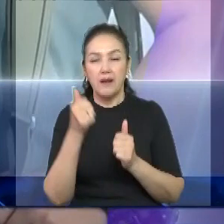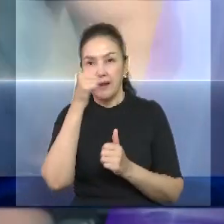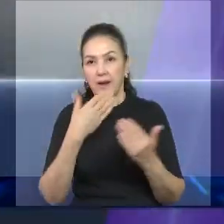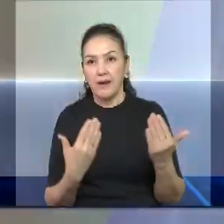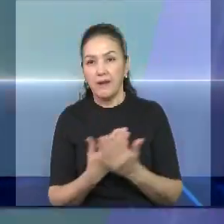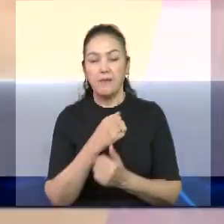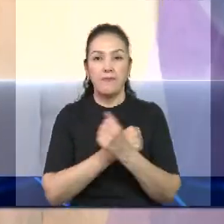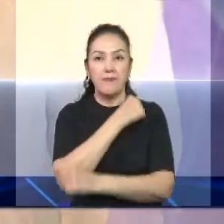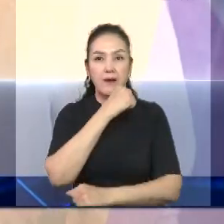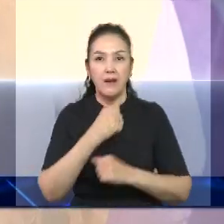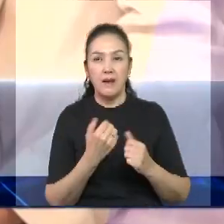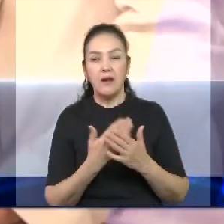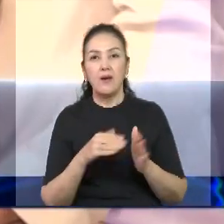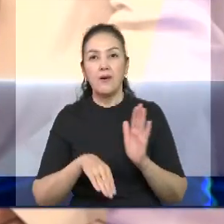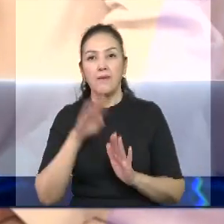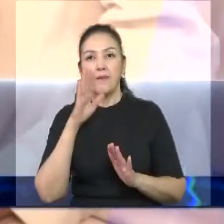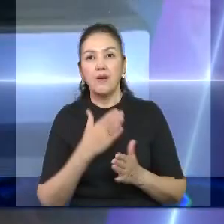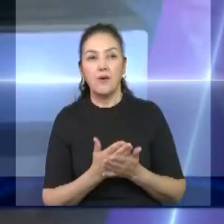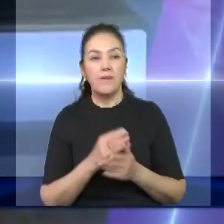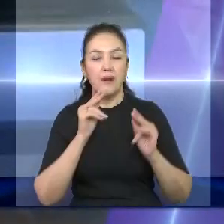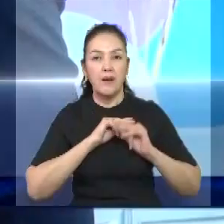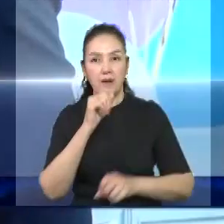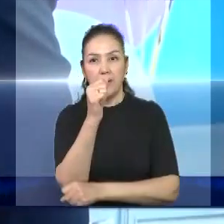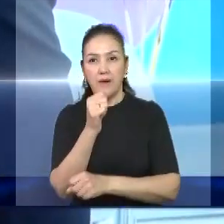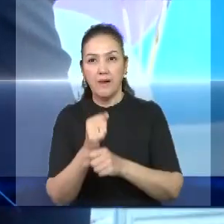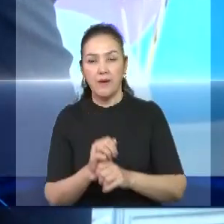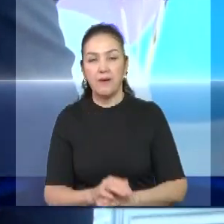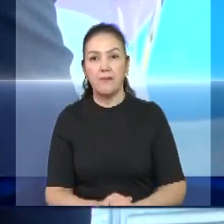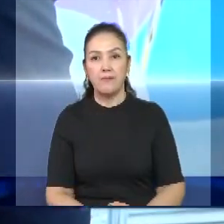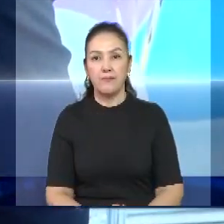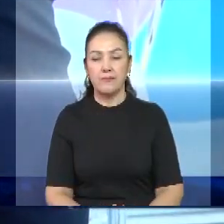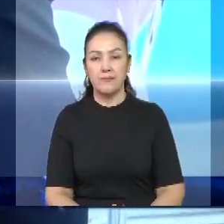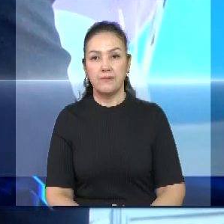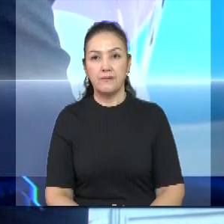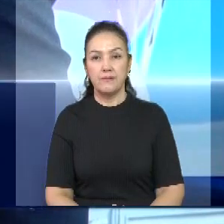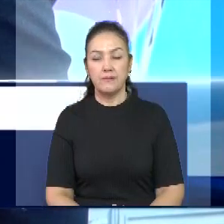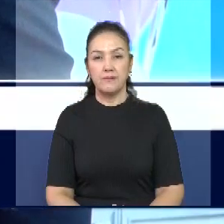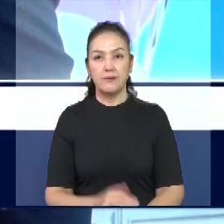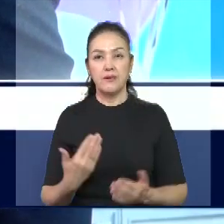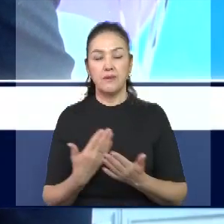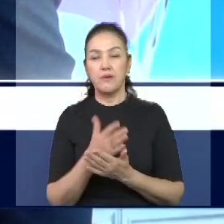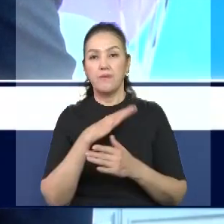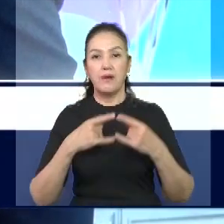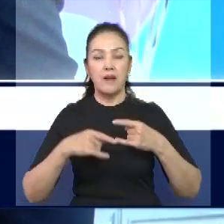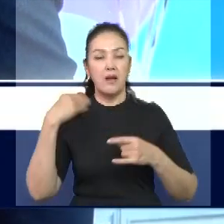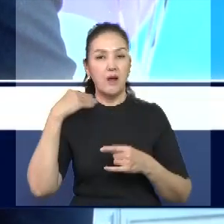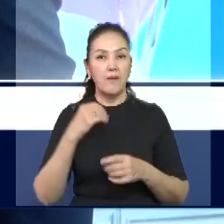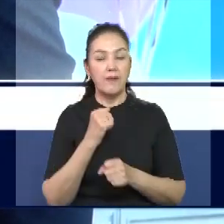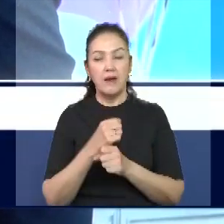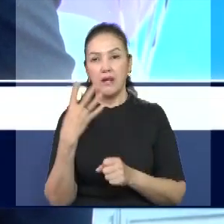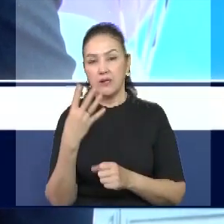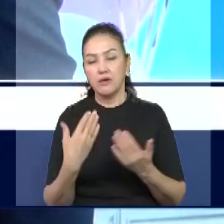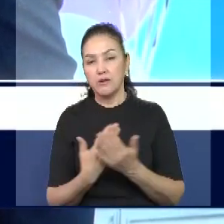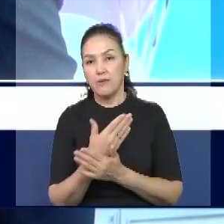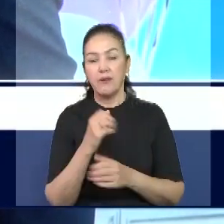обновляется материально-техническая база, улучшаются условия труда сотрудников. «Актобе телеарнасы» был. В новом сезоне на телеканале «Актобе» выйдет 4